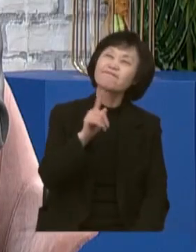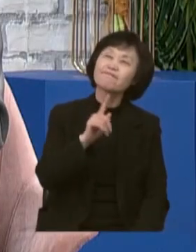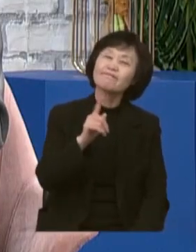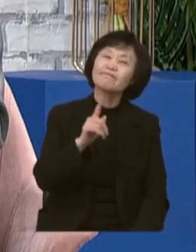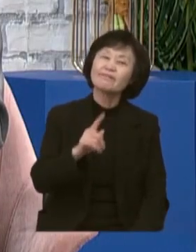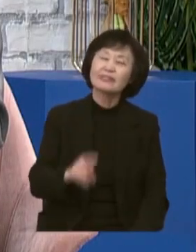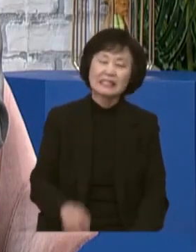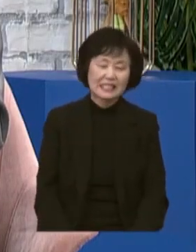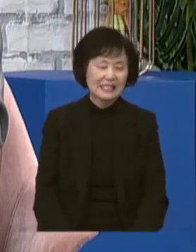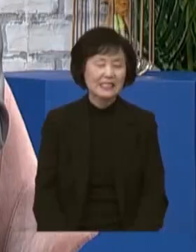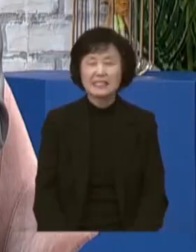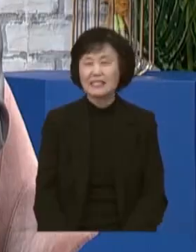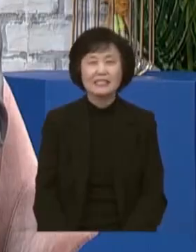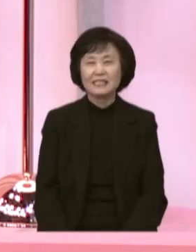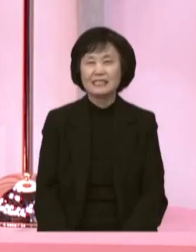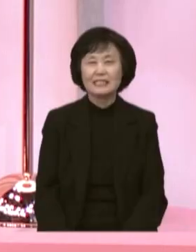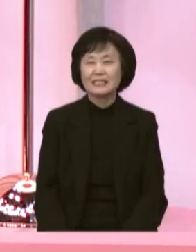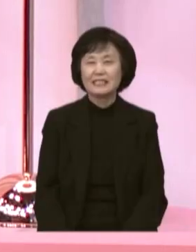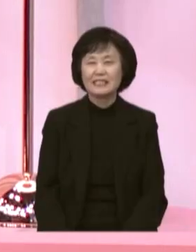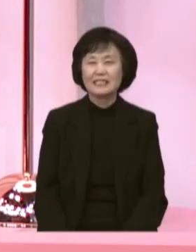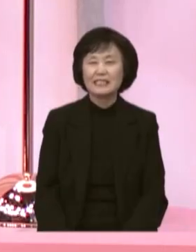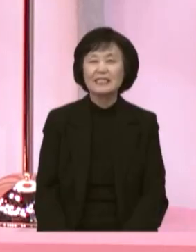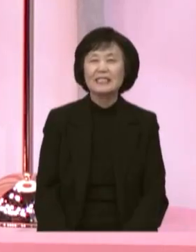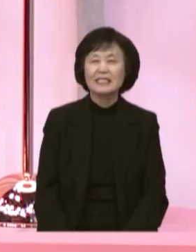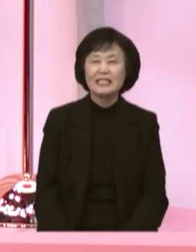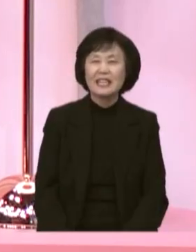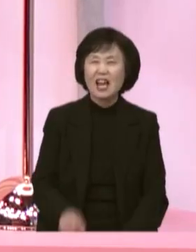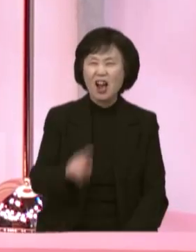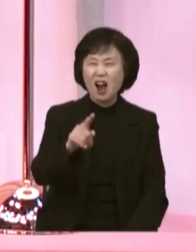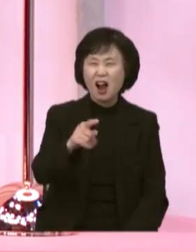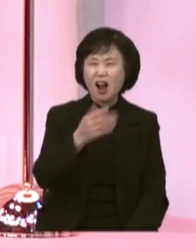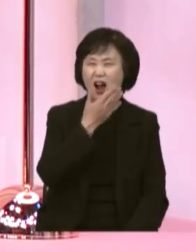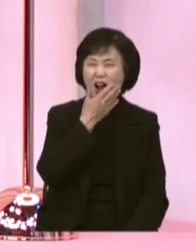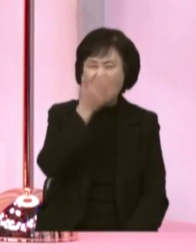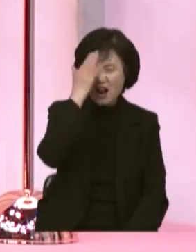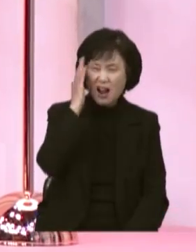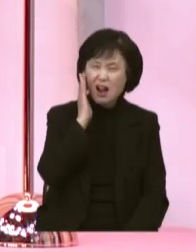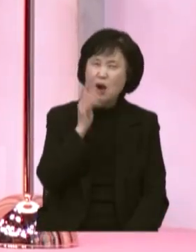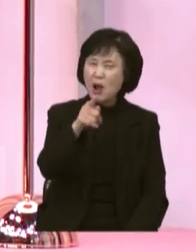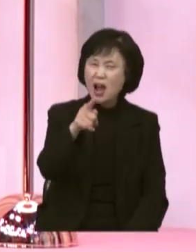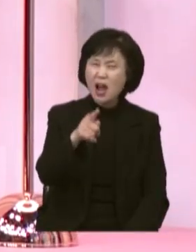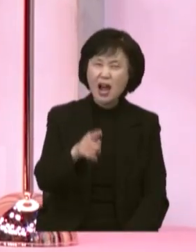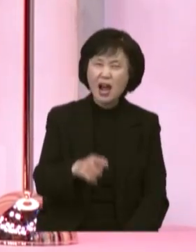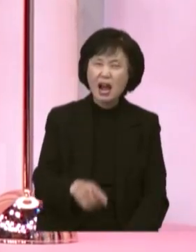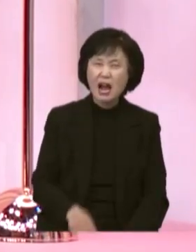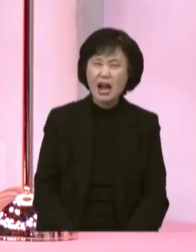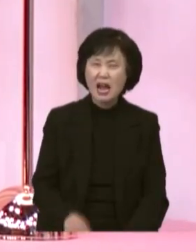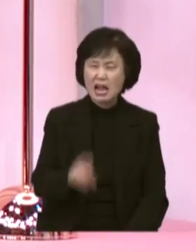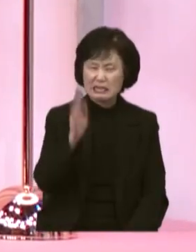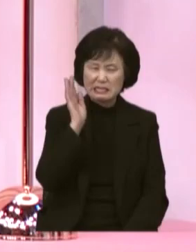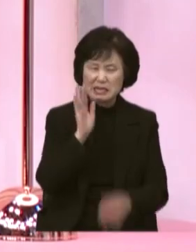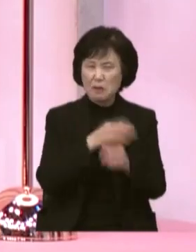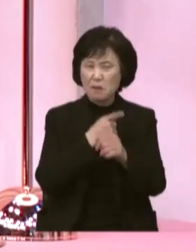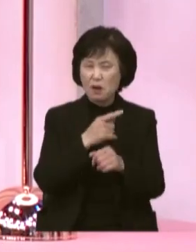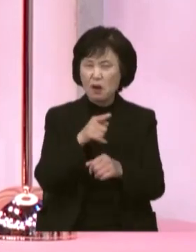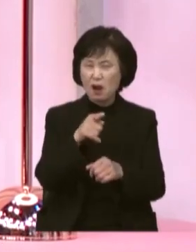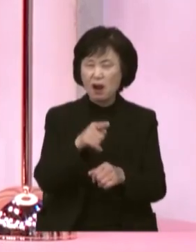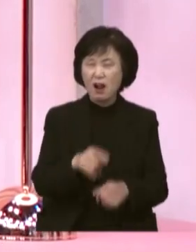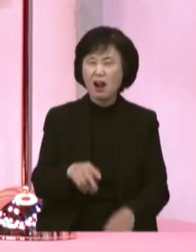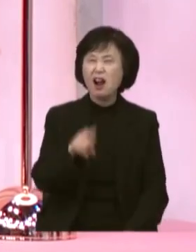아유, 진짜. 계속 그러고 있었어. 그랬더니 이제 전용호가 그러는 거야. 자, 오늘 여기 제